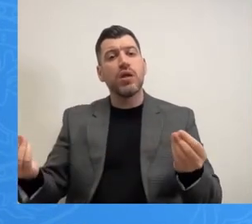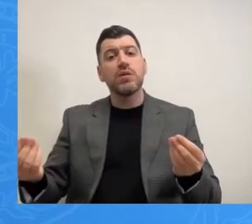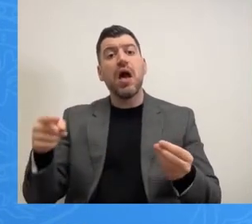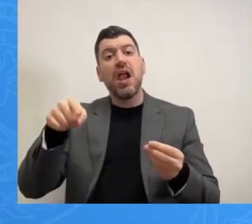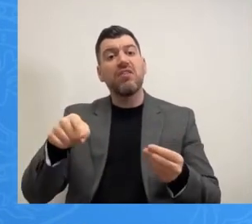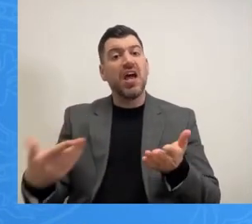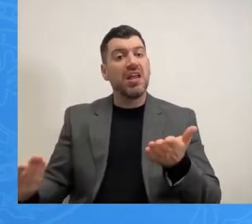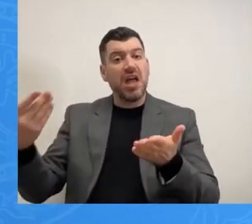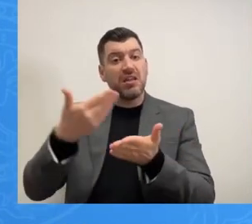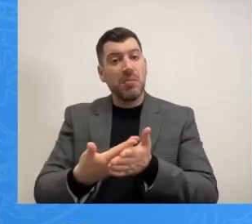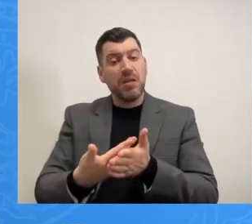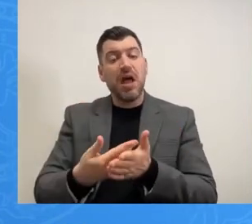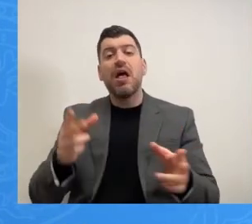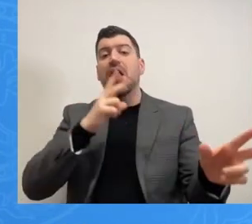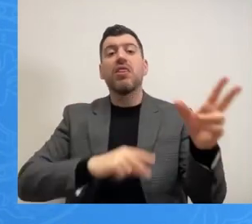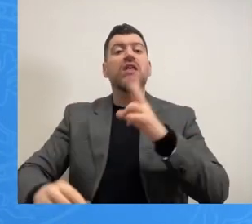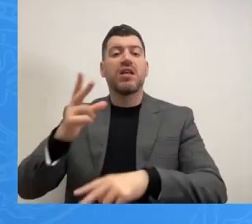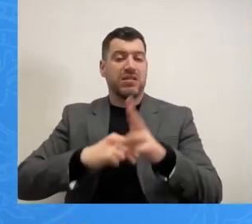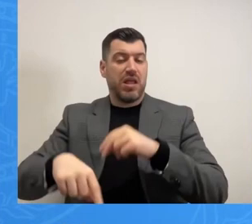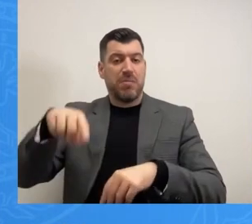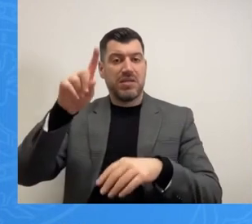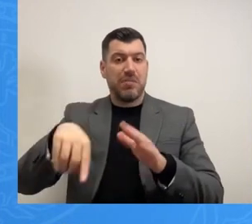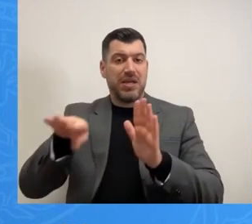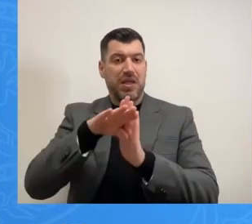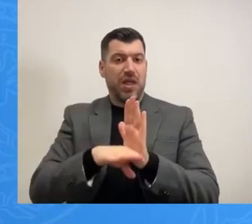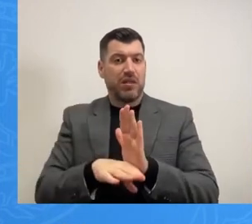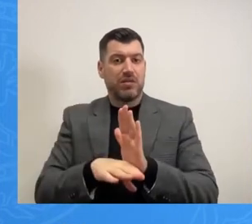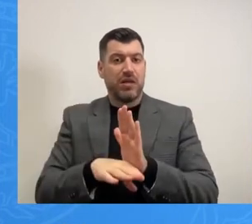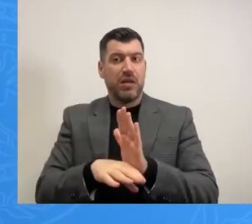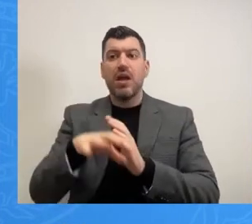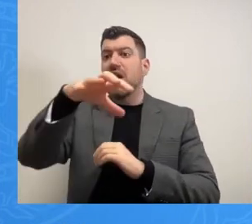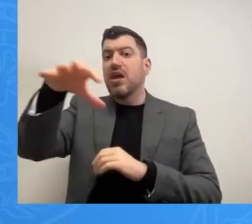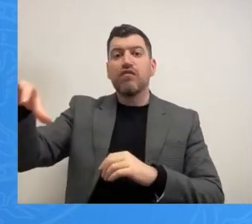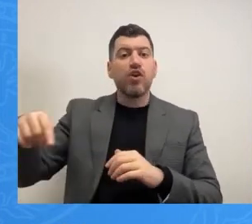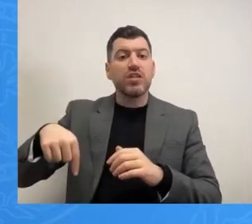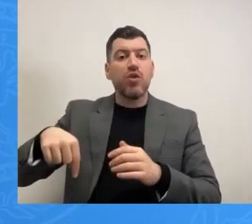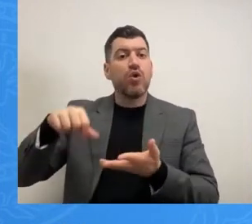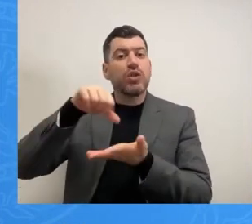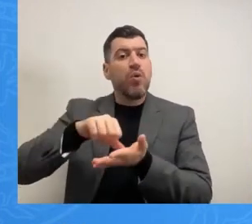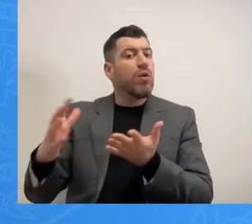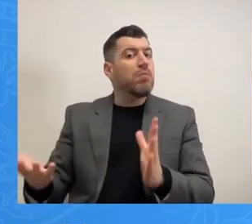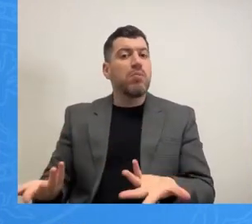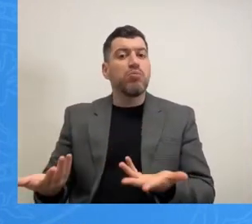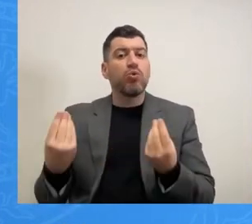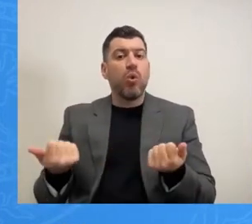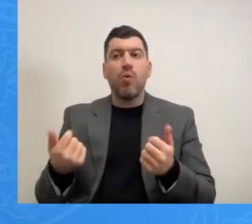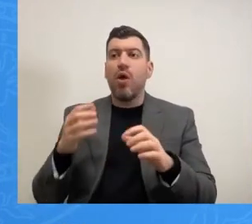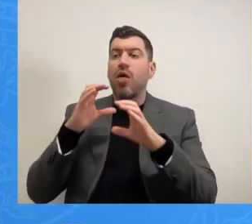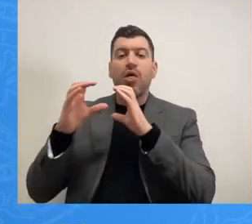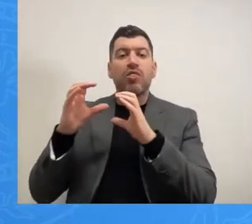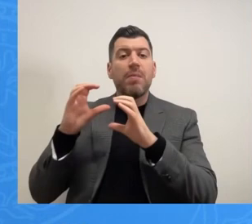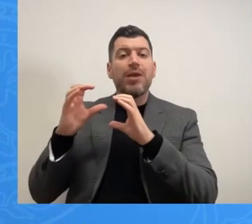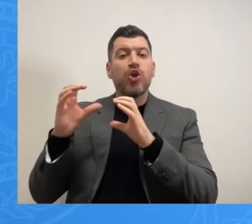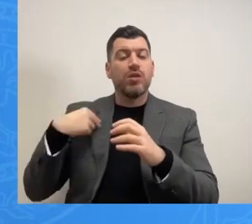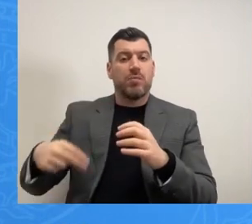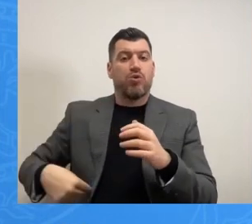διάταξη. Δηλαδή, οι κάτοικοι, οι σύλλογοι, οι φορείς της πόλης, με ποιο τρόπο θα απευθύνονται. Ανεξάρτητα το τι κάνουν οι παρατάξεις αντιπολίτευσης,